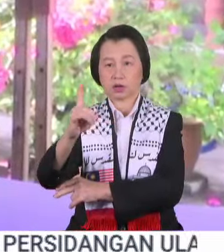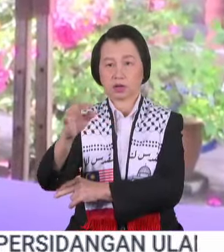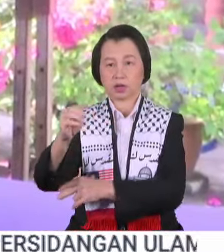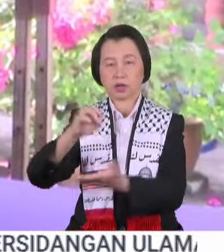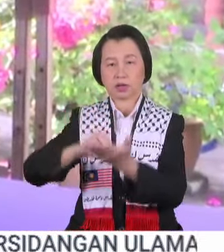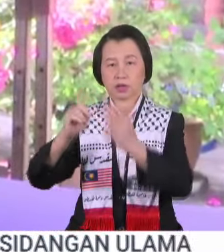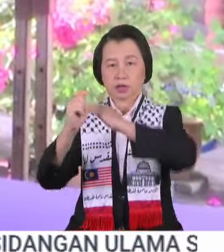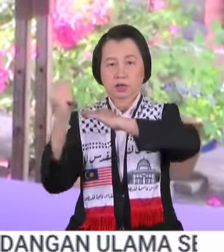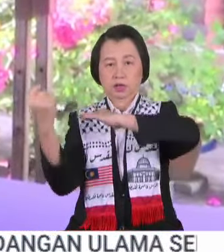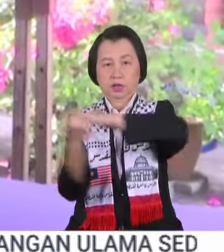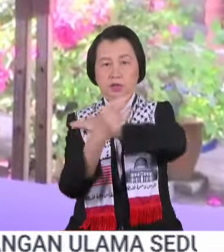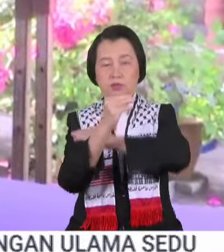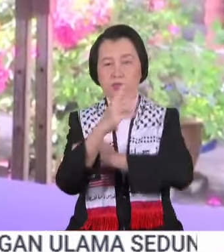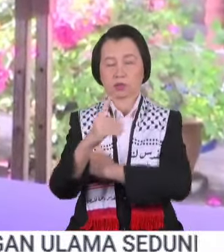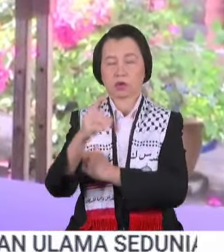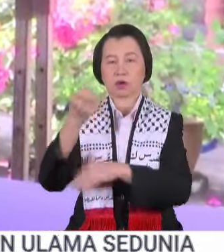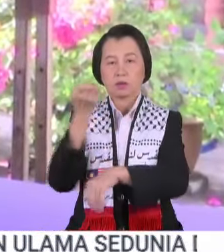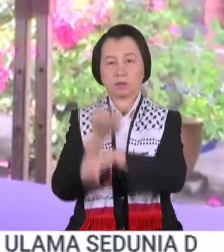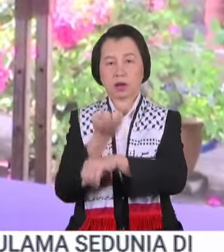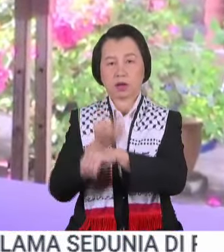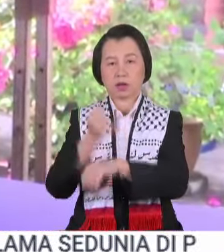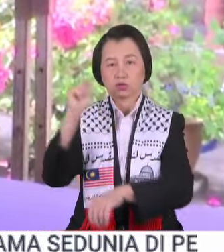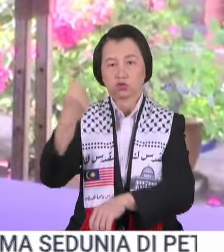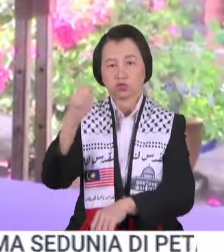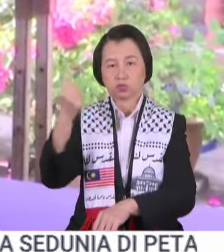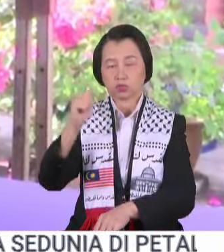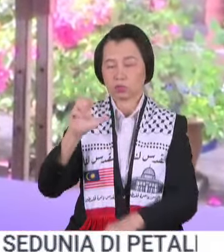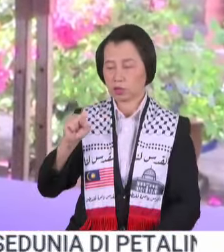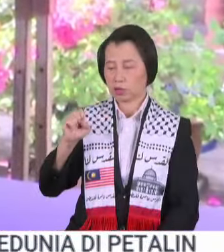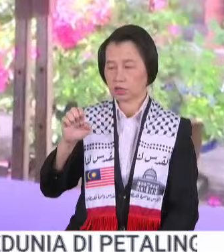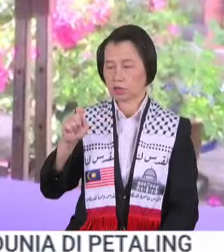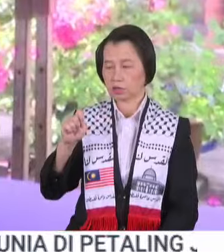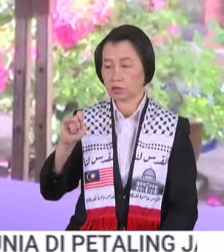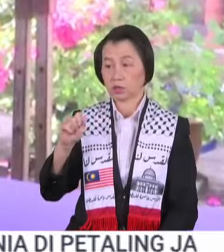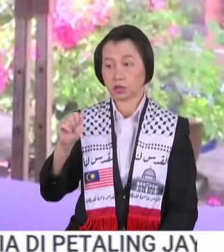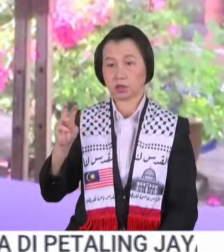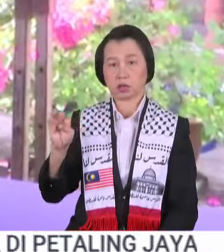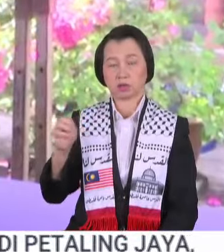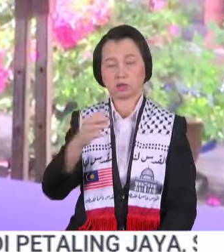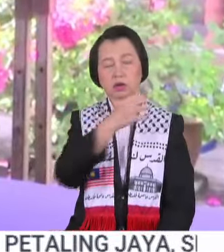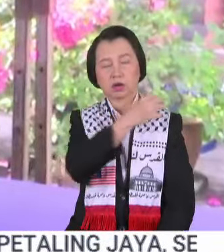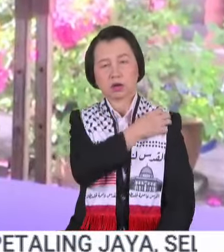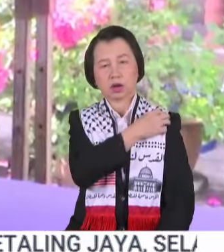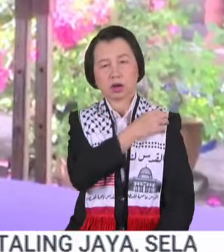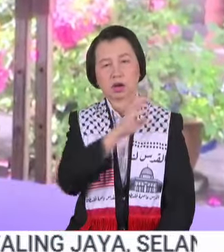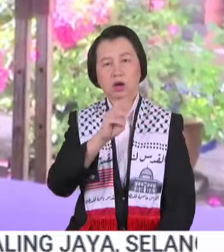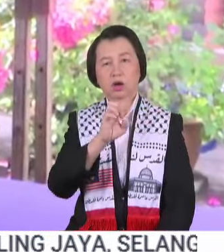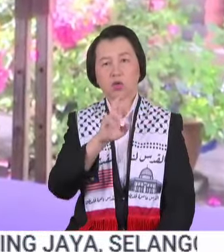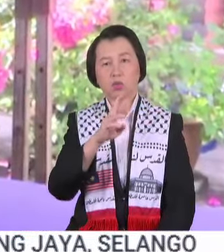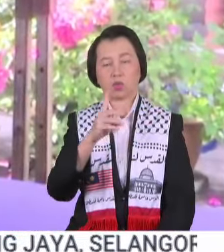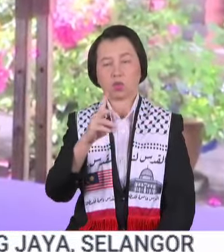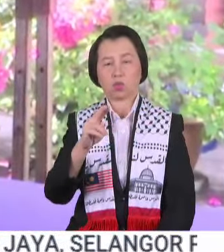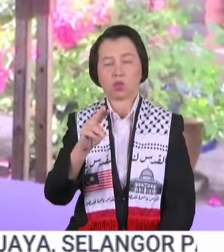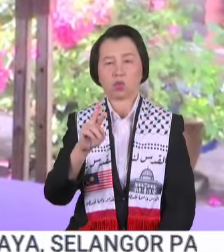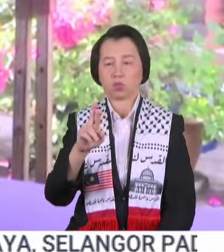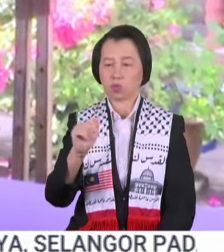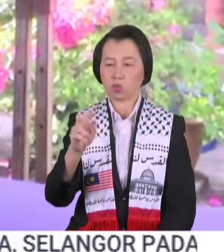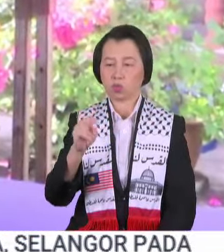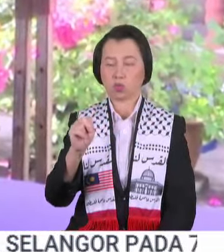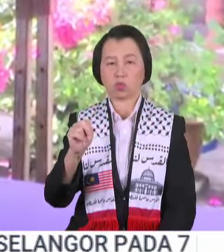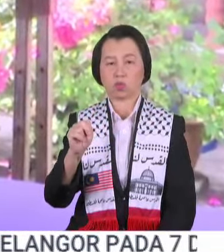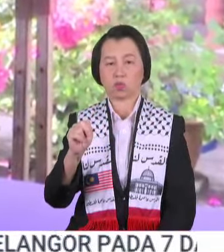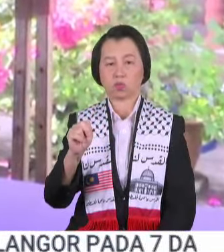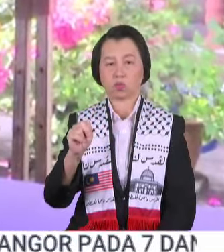di Taman Muhammad Wazir Batu 10 Lekir Setiawan, iaitu jenazah pegawai Warren 2 Muhammad Syarizan Muhammad